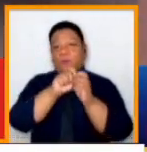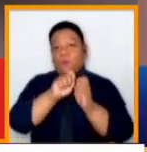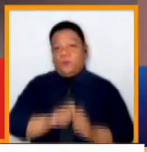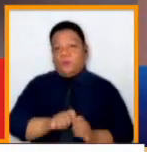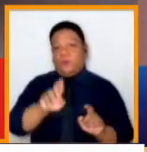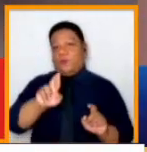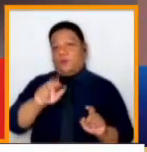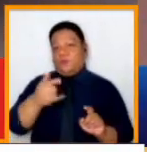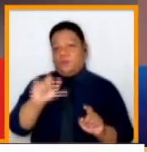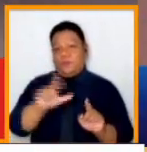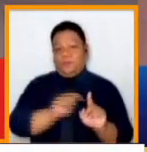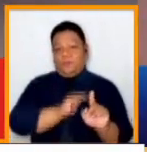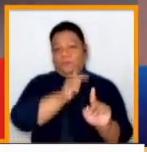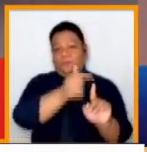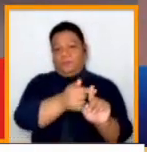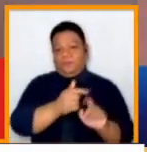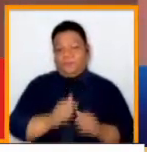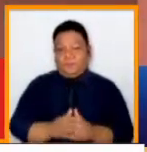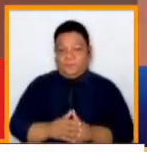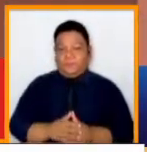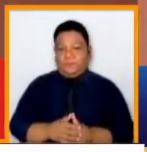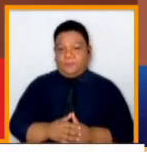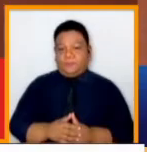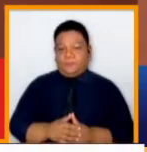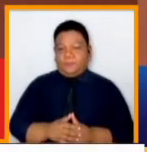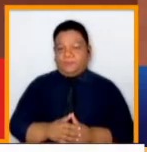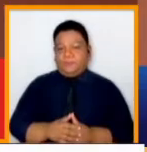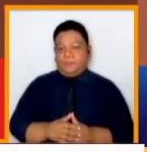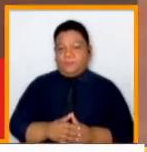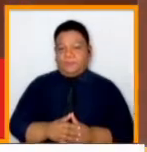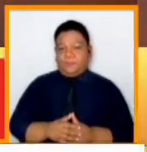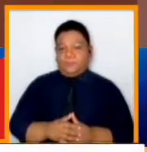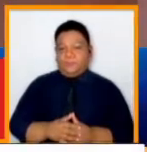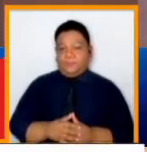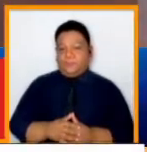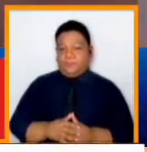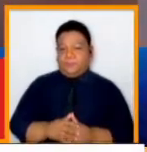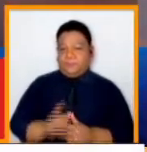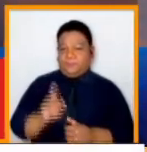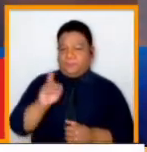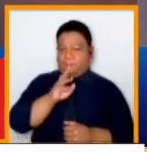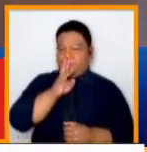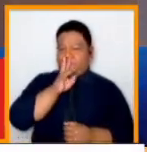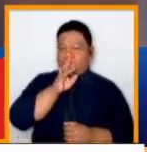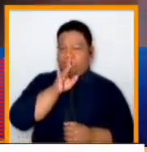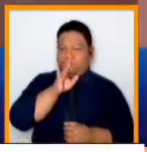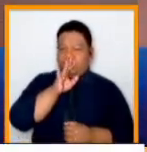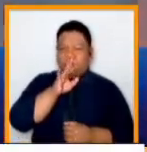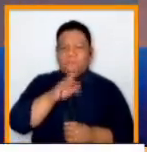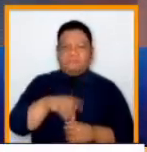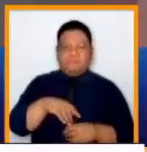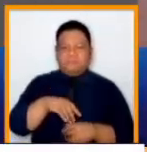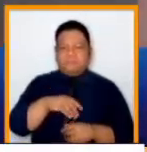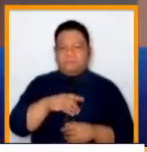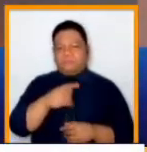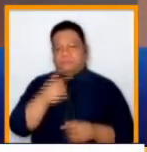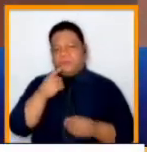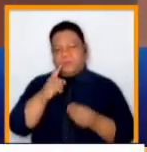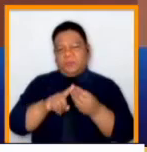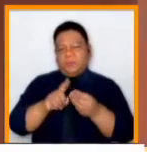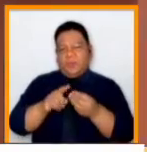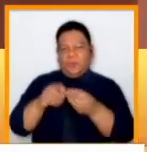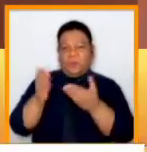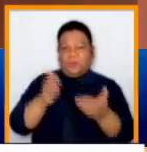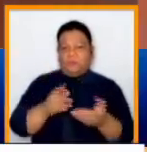Gano'n mo nung kuwan, ma'am. Gano'n return refund, gano'n nga kuwan, ma'am. Di, ihatag na na doy. Kaya di lang mo nawatun ka muna, bahala